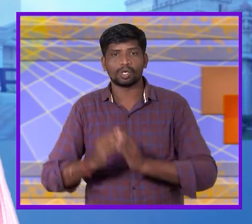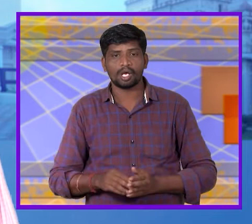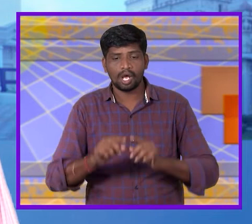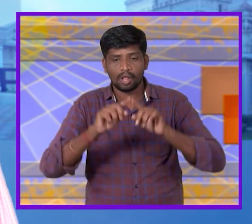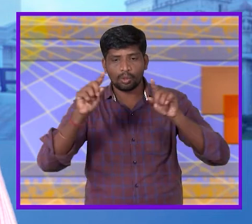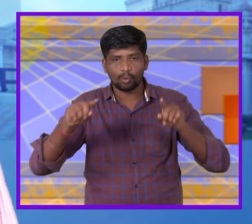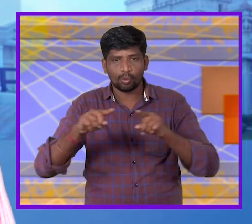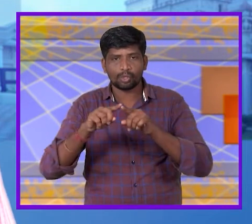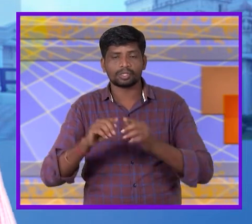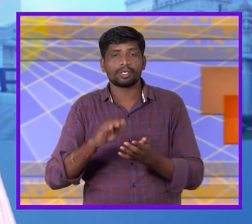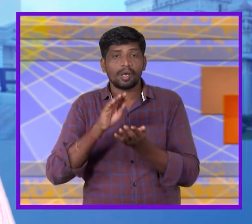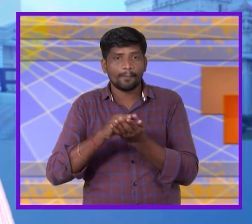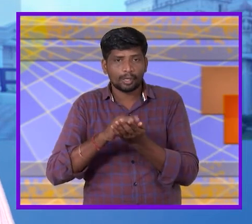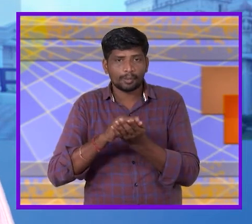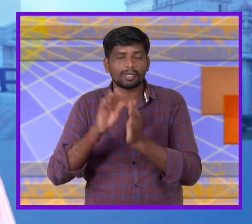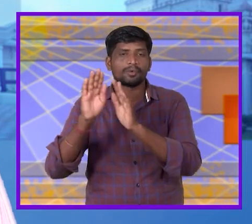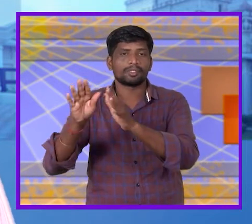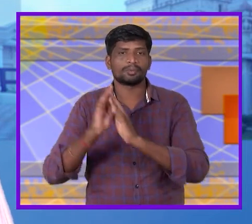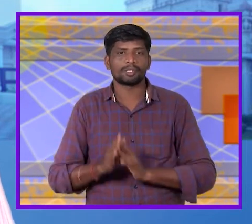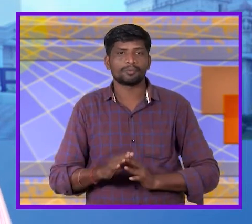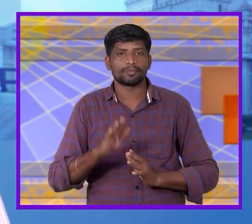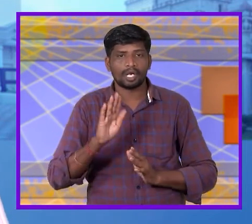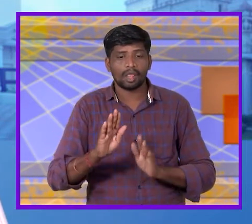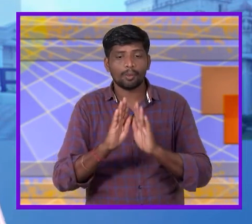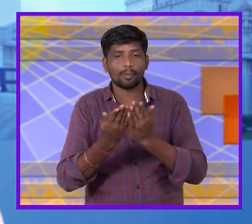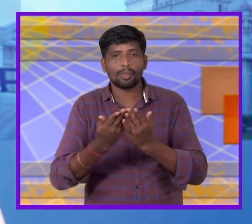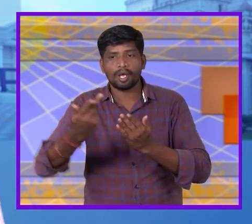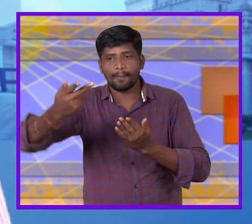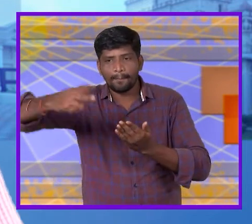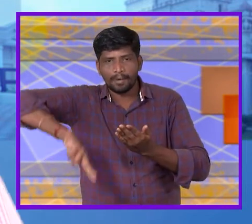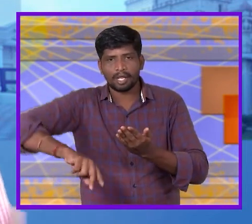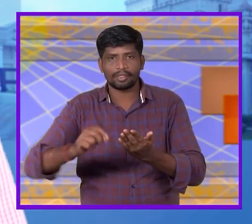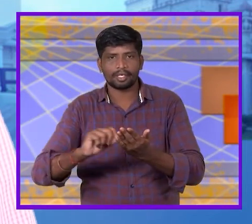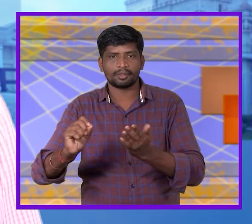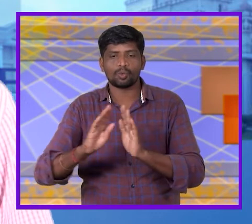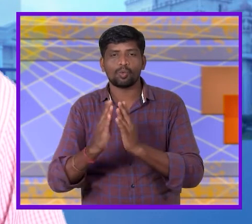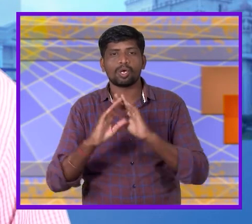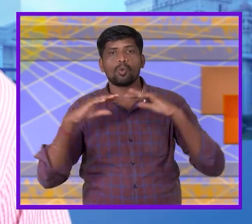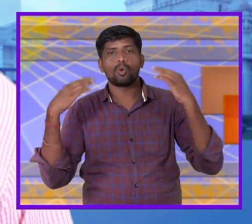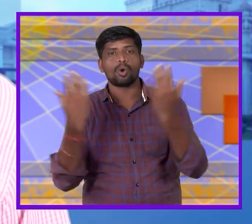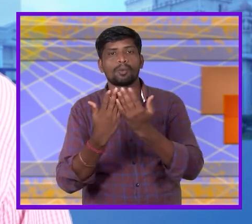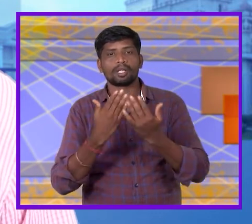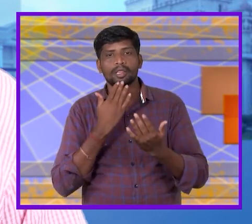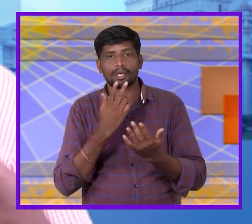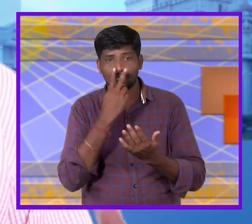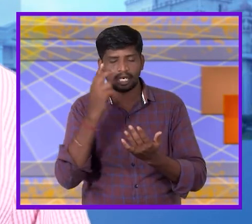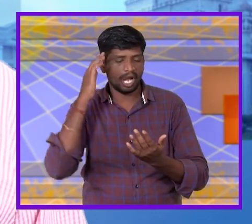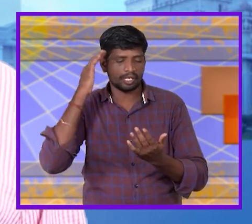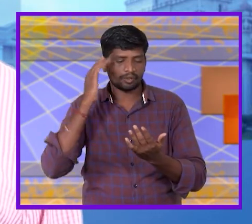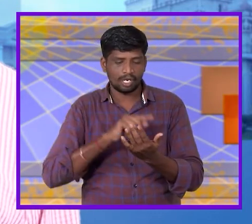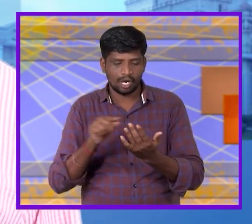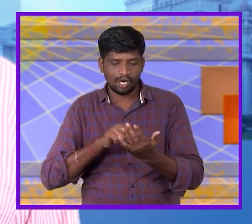ஓலை சுவடிகளை அவங்க பாதுகாப்பாக வைப்பாங்க. அதை புத்தகமாக வெளியிட்டு அது உலகம் முழுக்க எல்லா தமிழறிந்த எல்லோருக்கும்